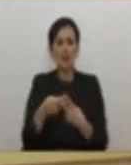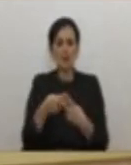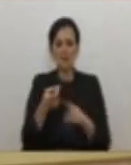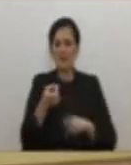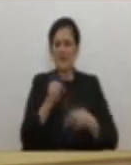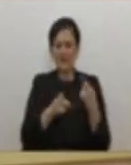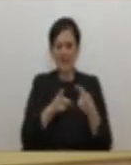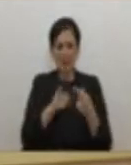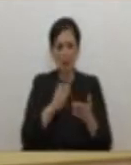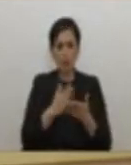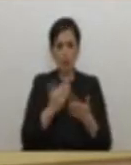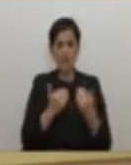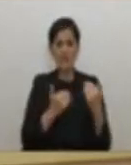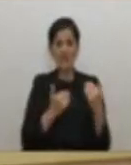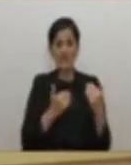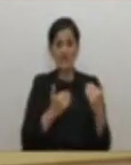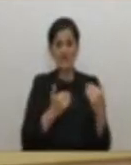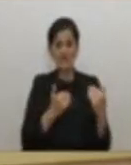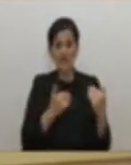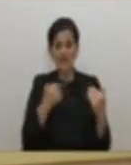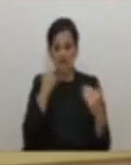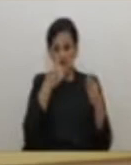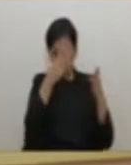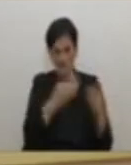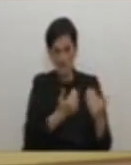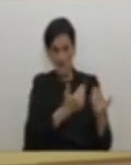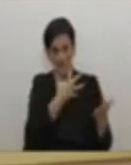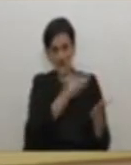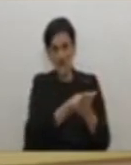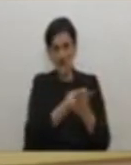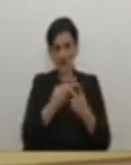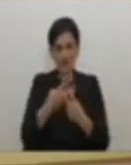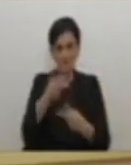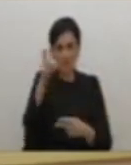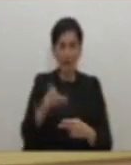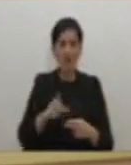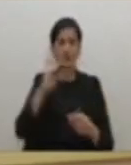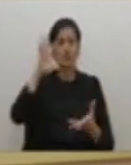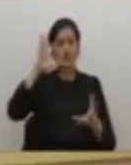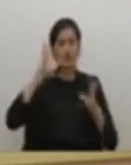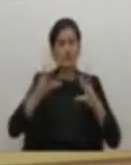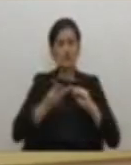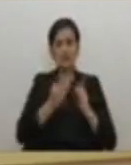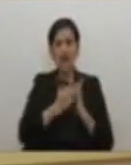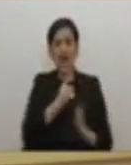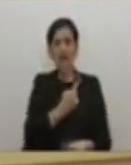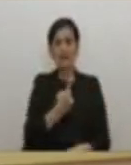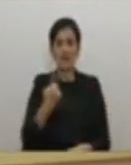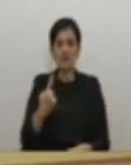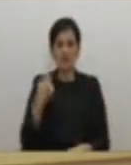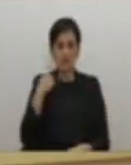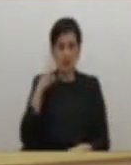არის თქვენი უშუალო, თქვენი პირადი პატიმარი. ამ ყველაფრის შინაარსი არის ერთადერთი, რომ